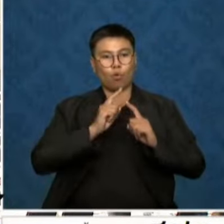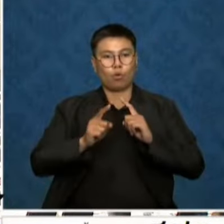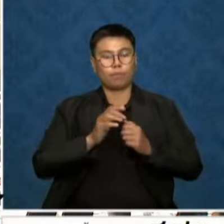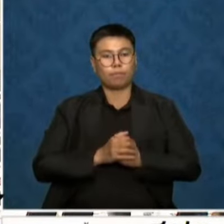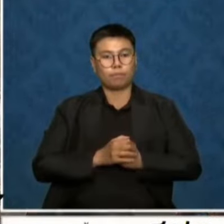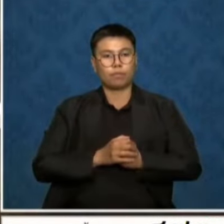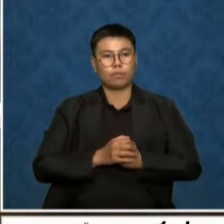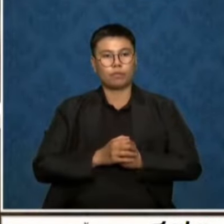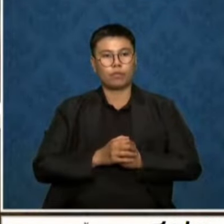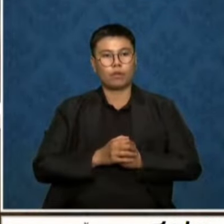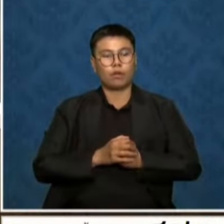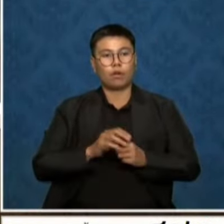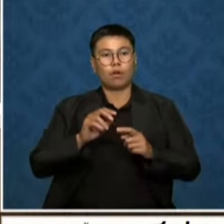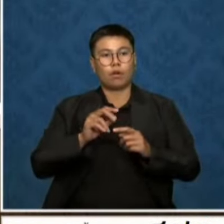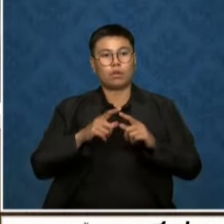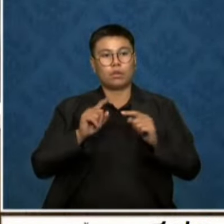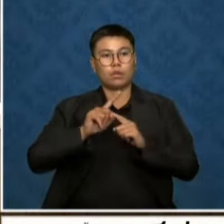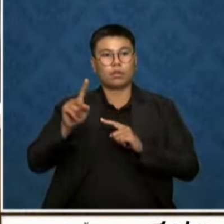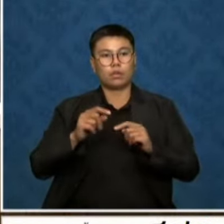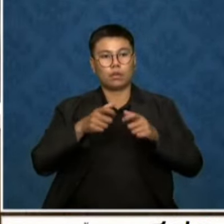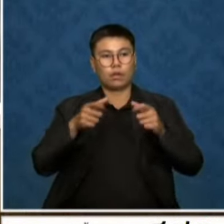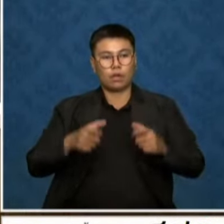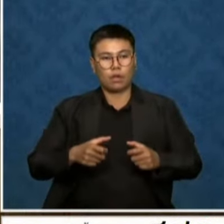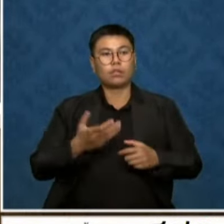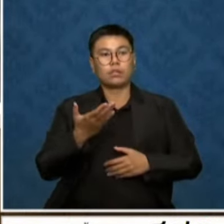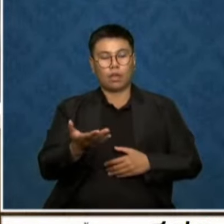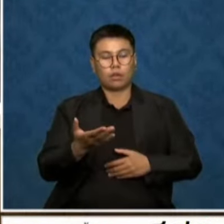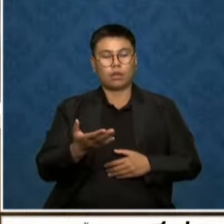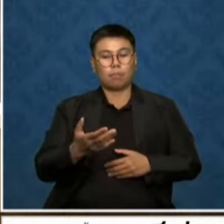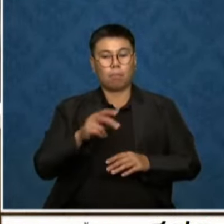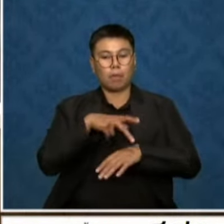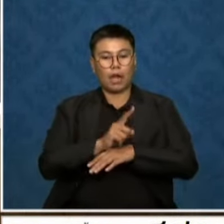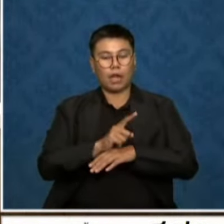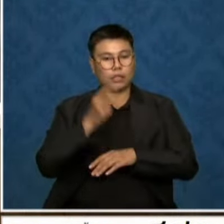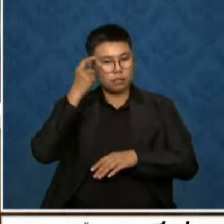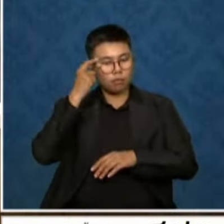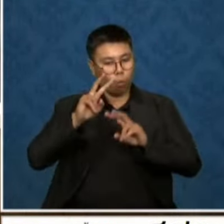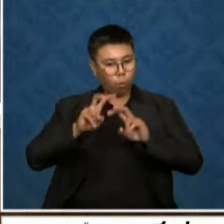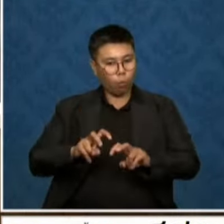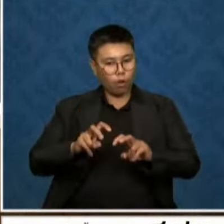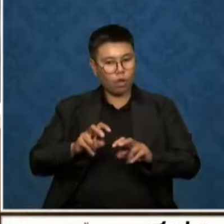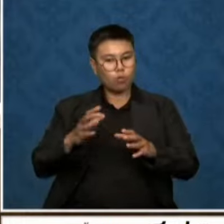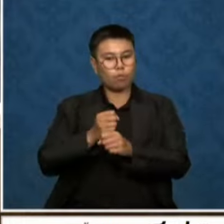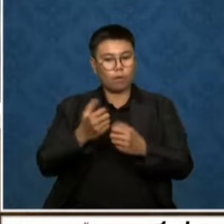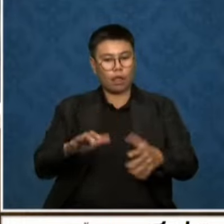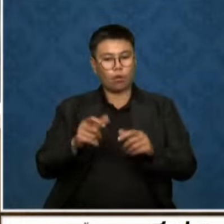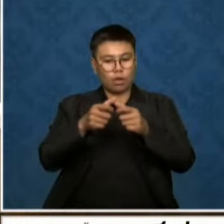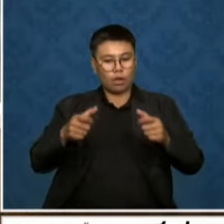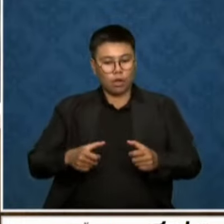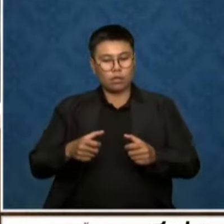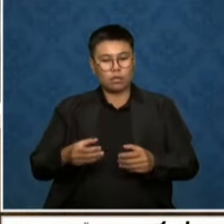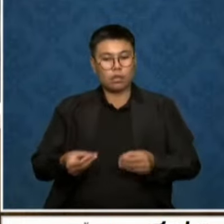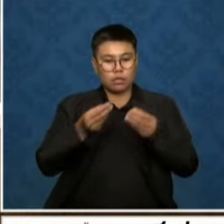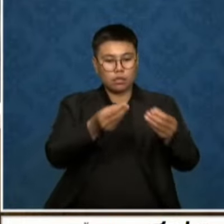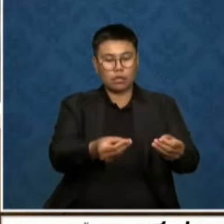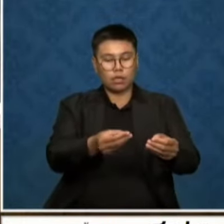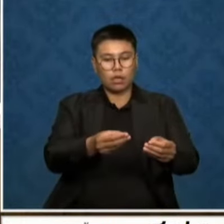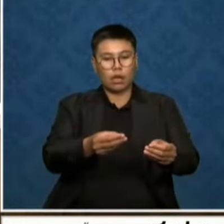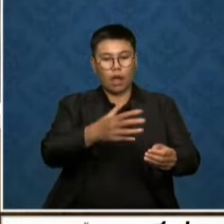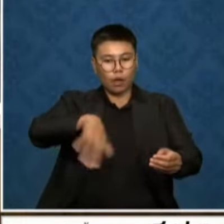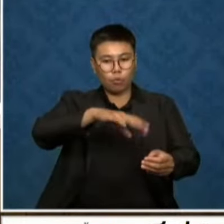ครับ ประการที่1ครับเรื่องของตัวรายงานเนี่ยท่านประธานได้วินิจฉัยแล้วว่าเป็นรายงานที่กรรมาธิการทําเสนอต่อสภาเพื่อทรา